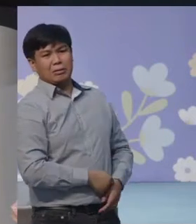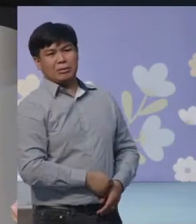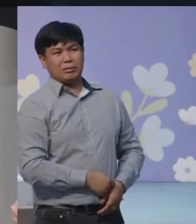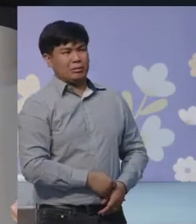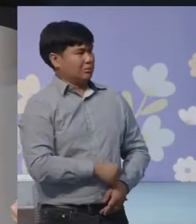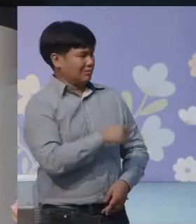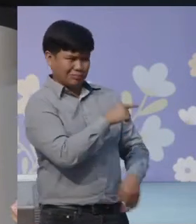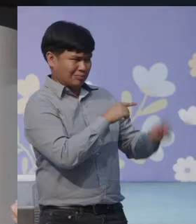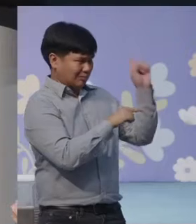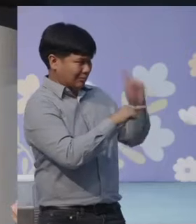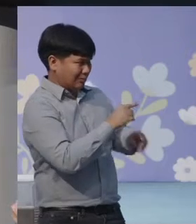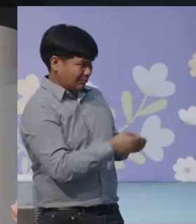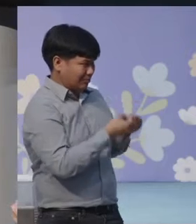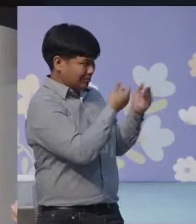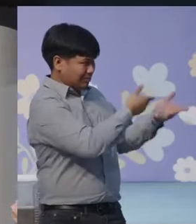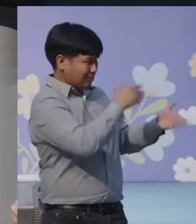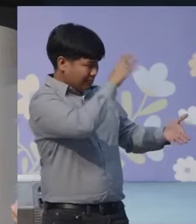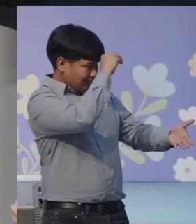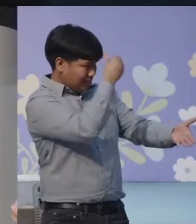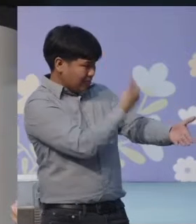Hindi mo kayang bigyan ng anak si